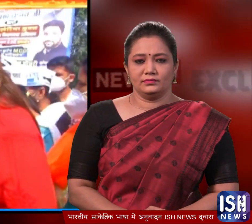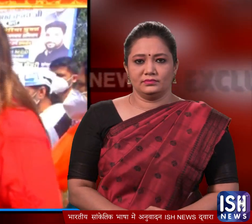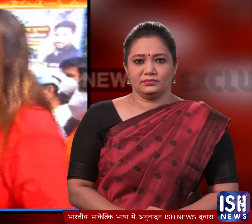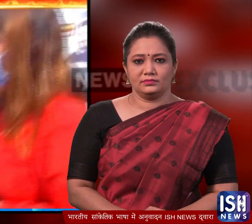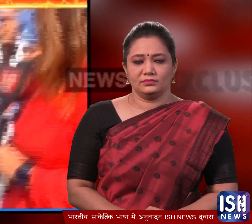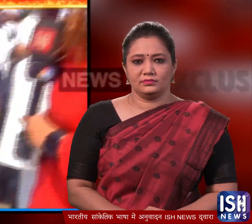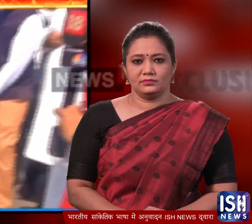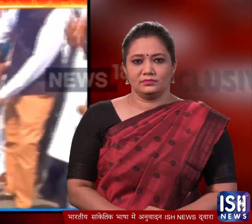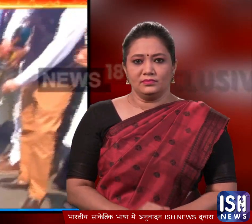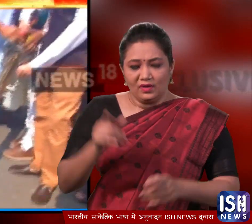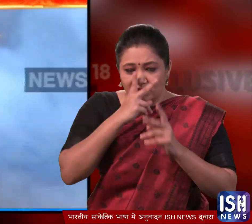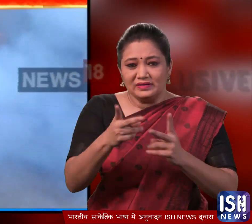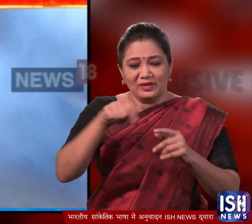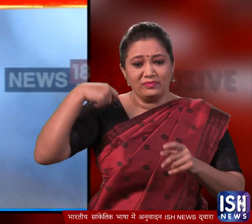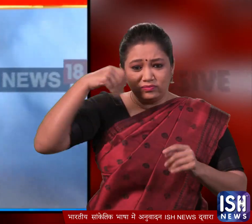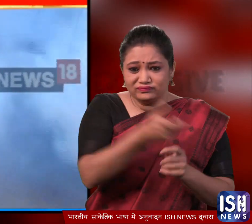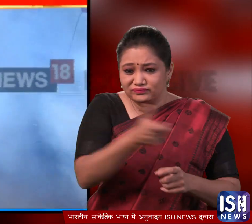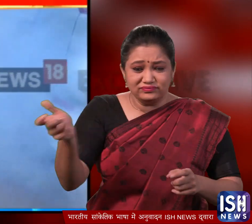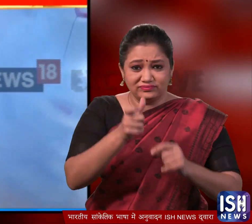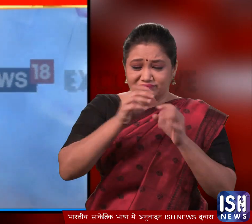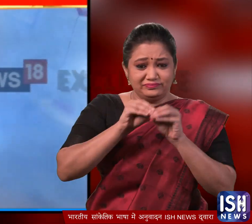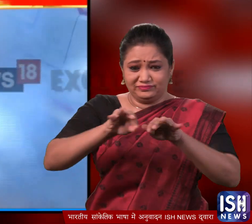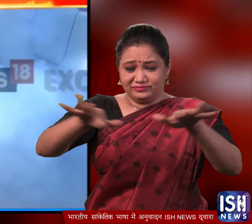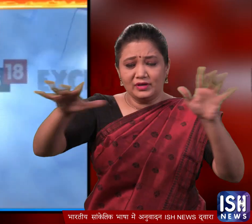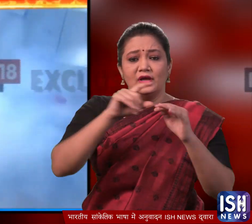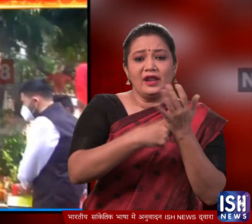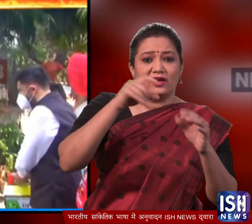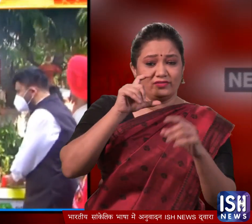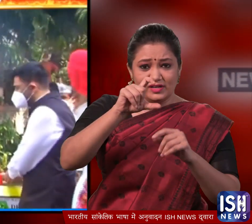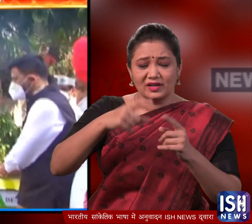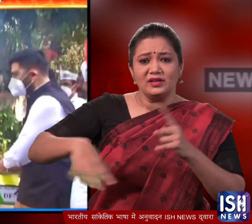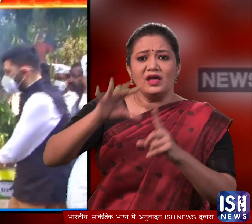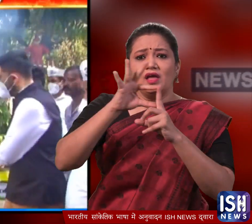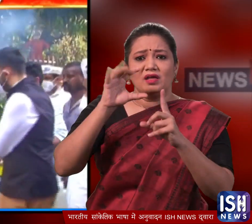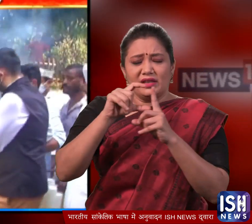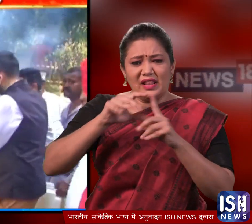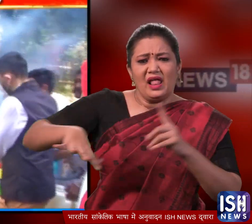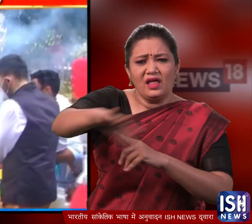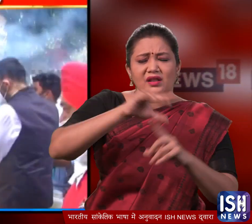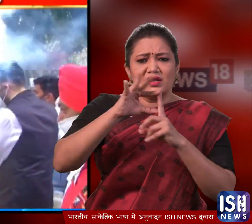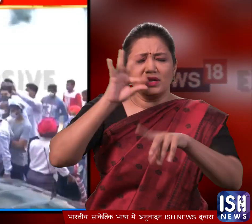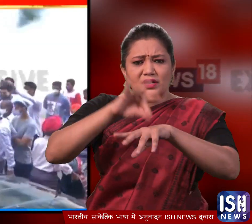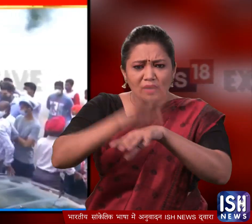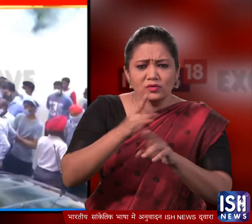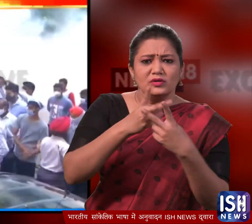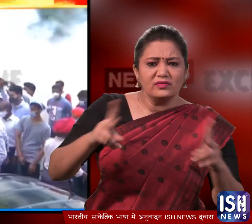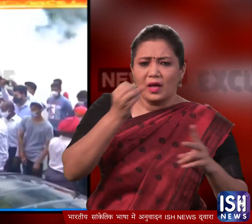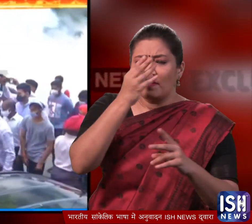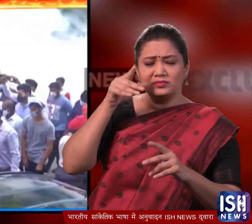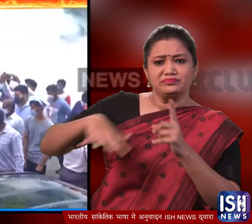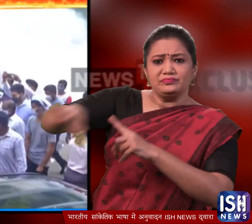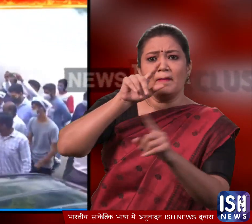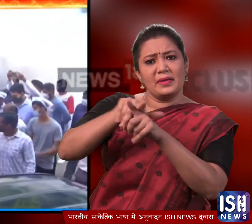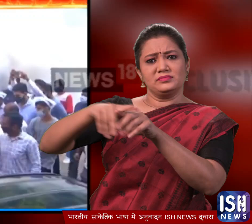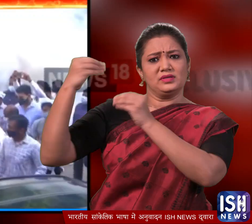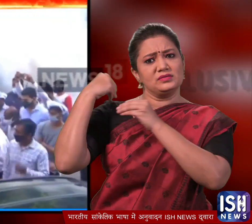है डेंगू ड्राइव, तस्वीरें आप देख रहे हैं। और इस धुएं के छटते ही राघव चड्ढा ने दिल्ली में डेंगू के बढ़ते मरीजों के लिए बीजेपी के शासन